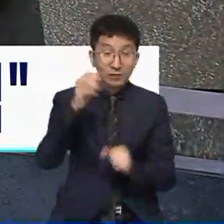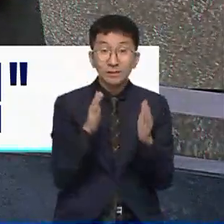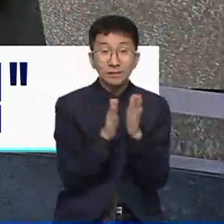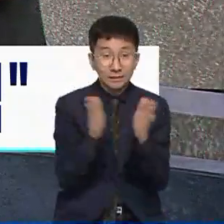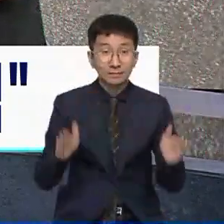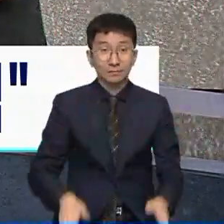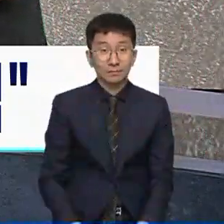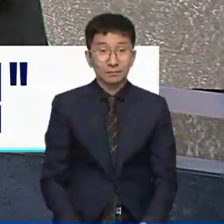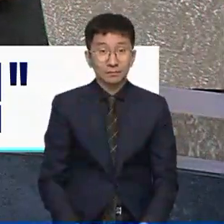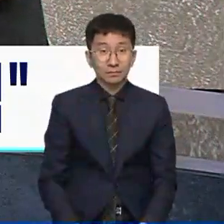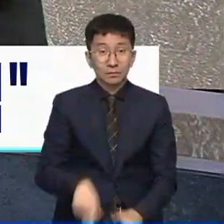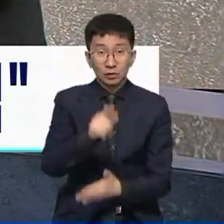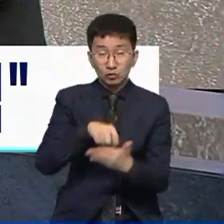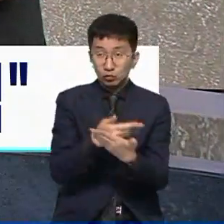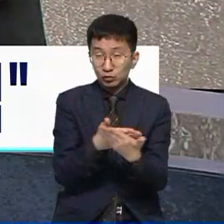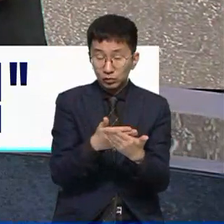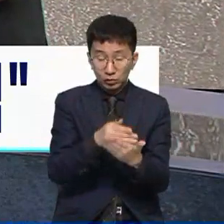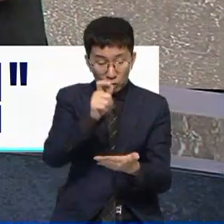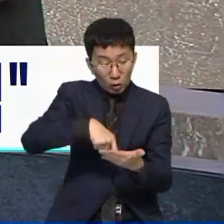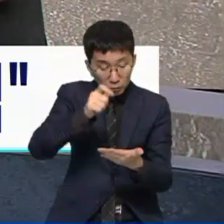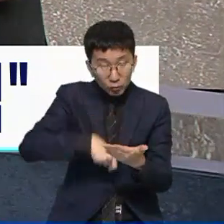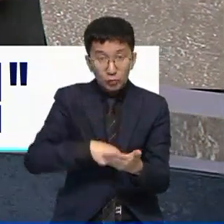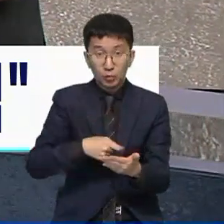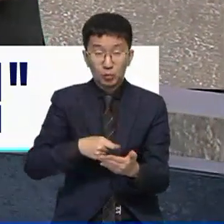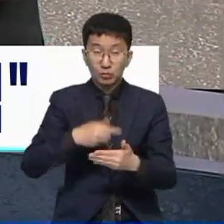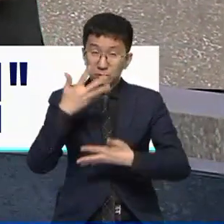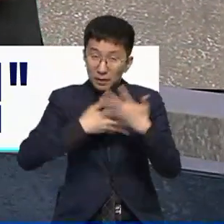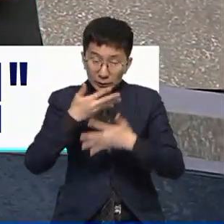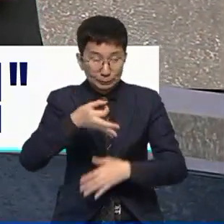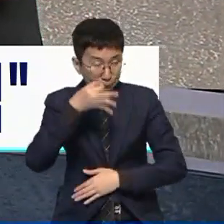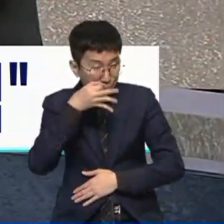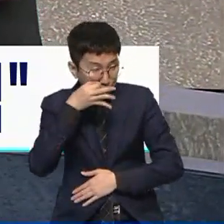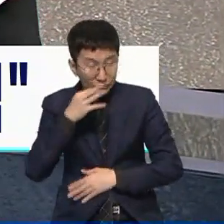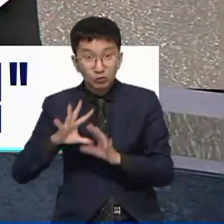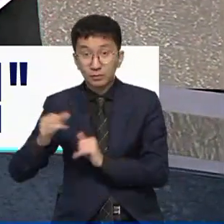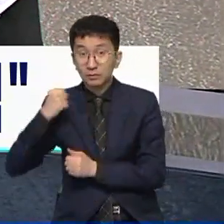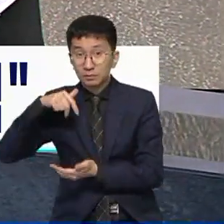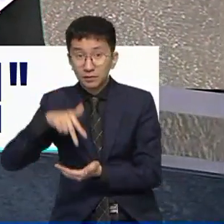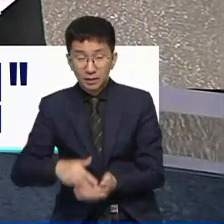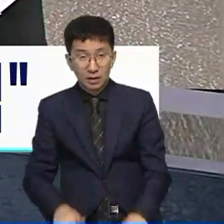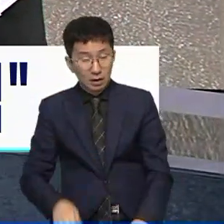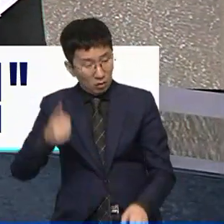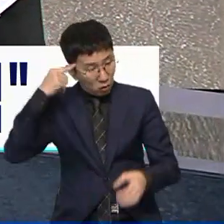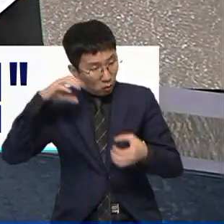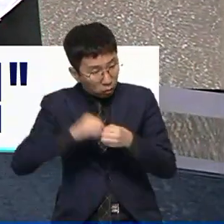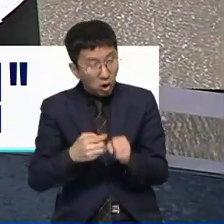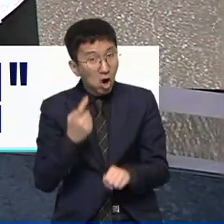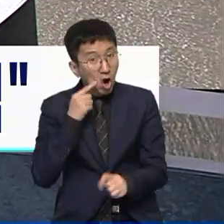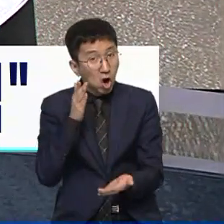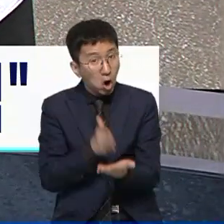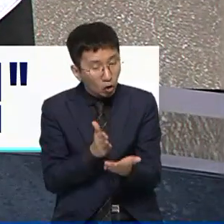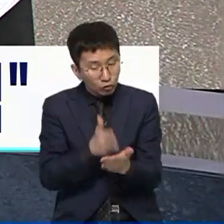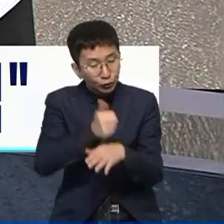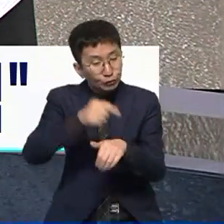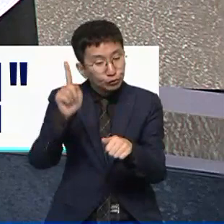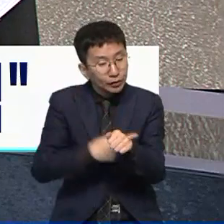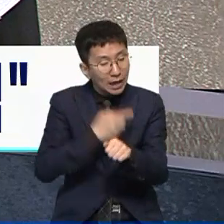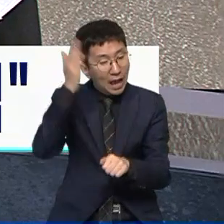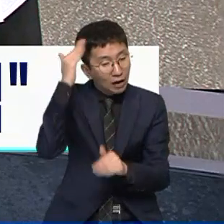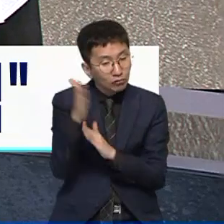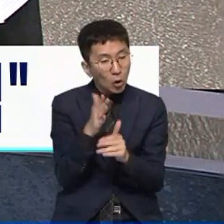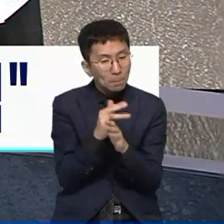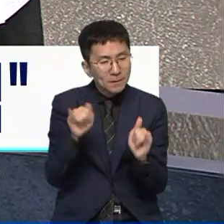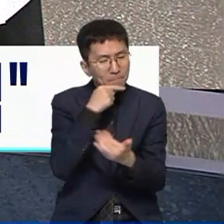했습니다. 여론의 동향을 주시하고 있는 국민의힘은 괴담과 가짜뉴스에 우리 어민이 피해보는 일은 없어야